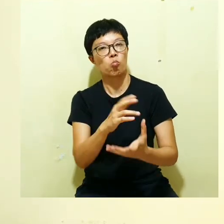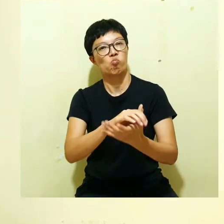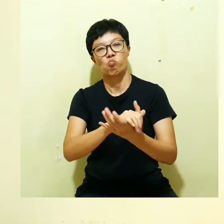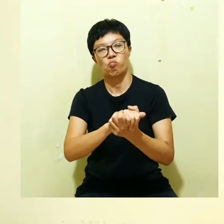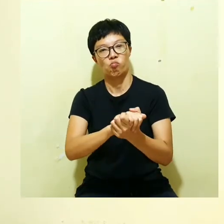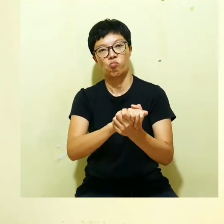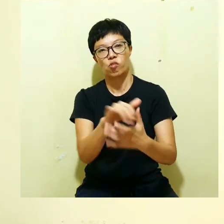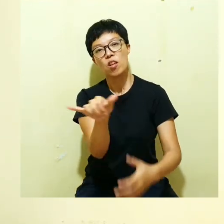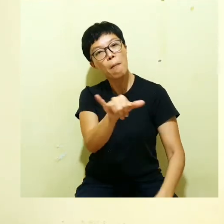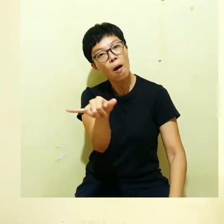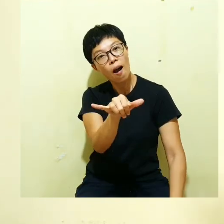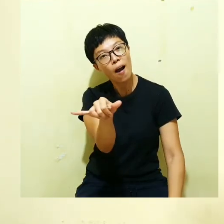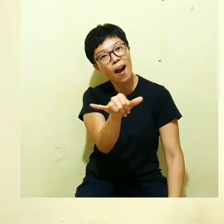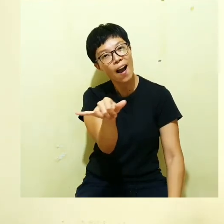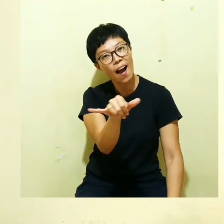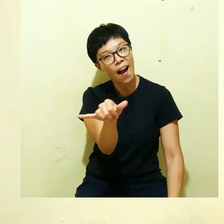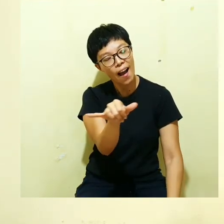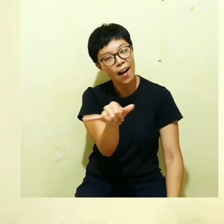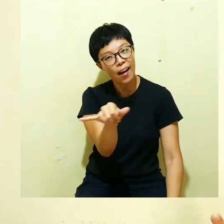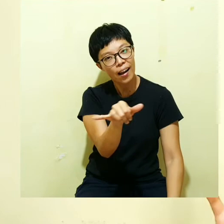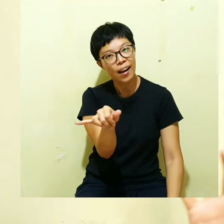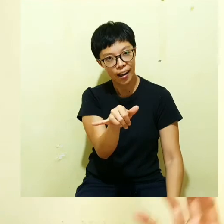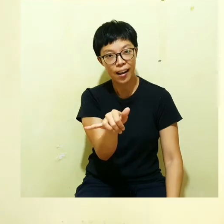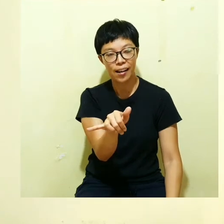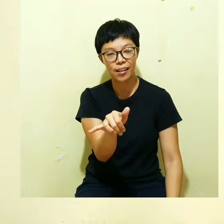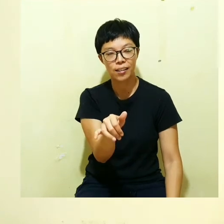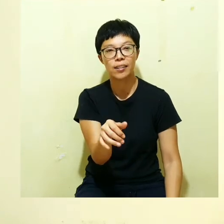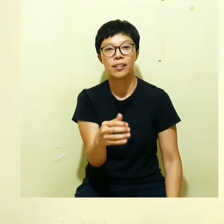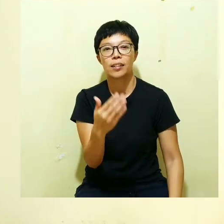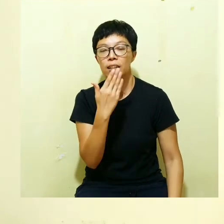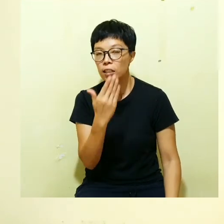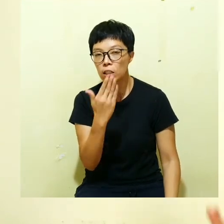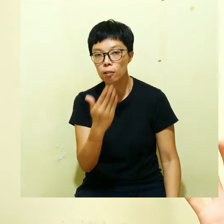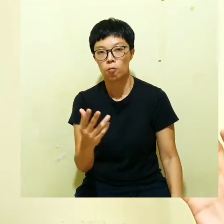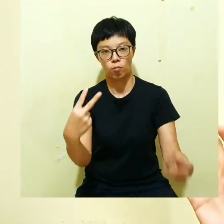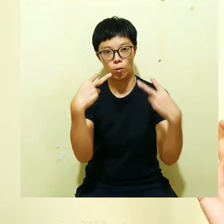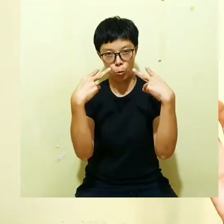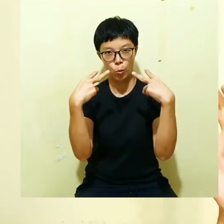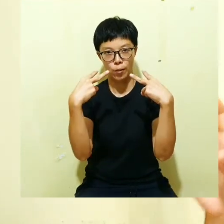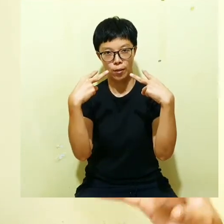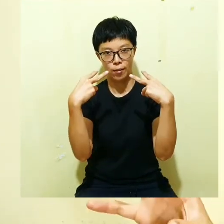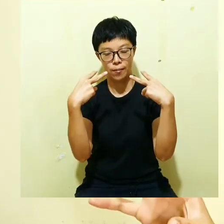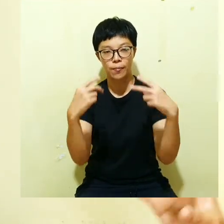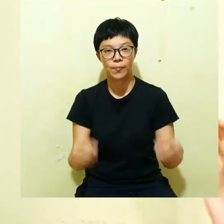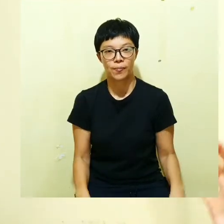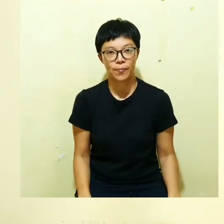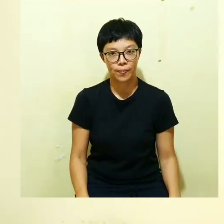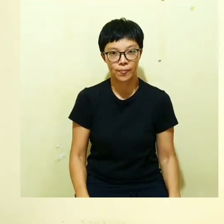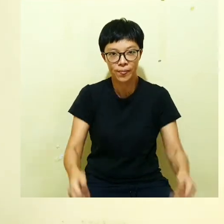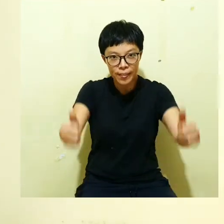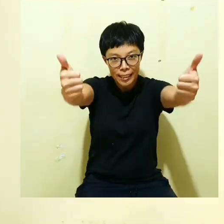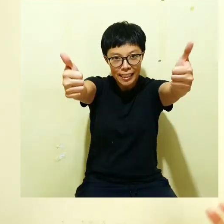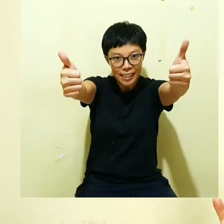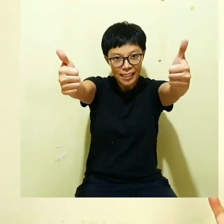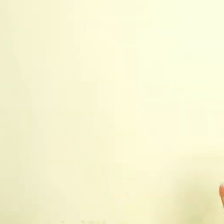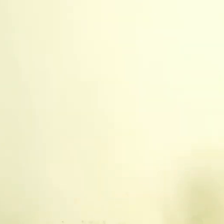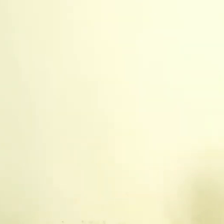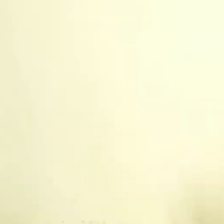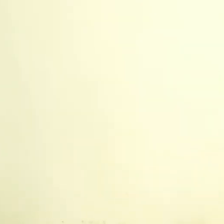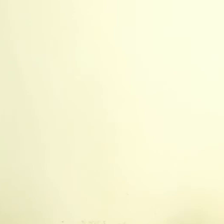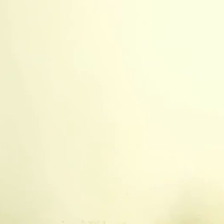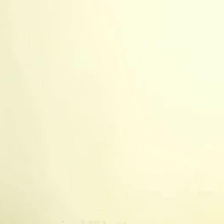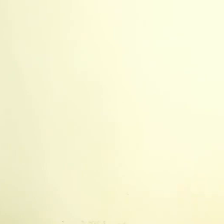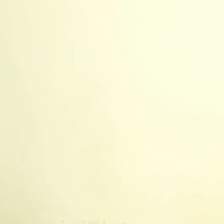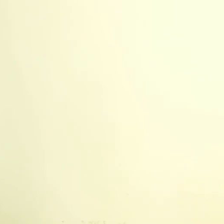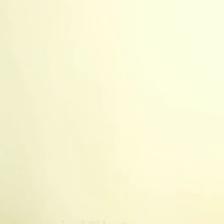不管是婚约或者是所谓属灵上层面的意义，就是预表耶稣基督和他的教会，我觉得都是